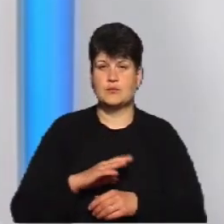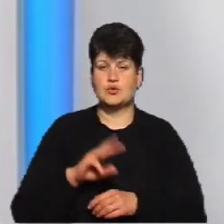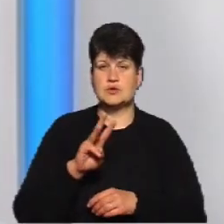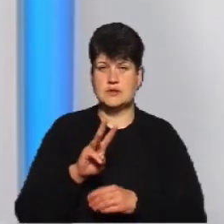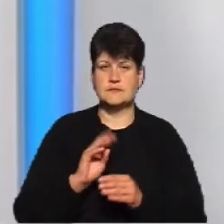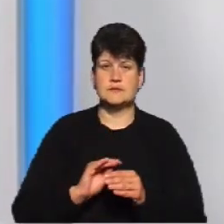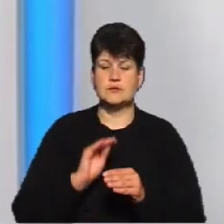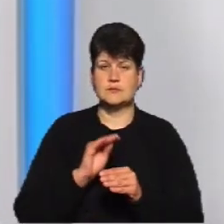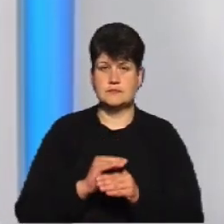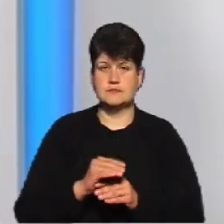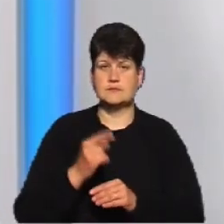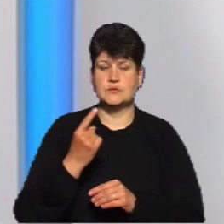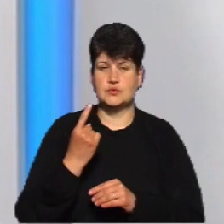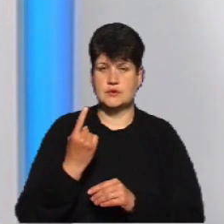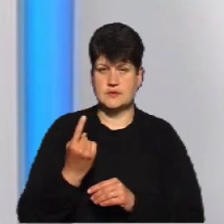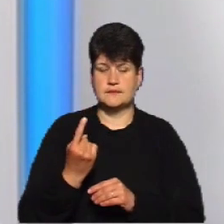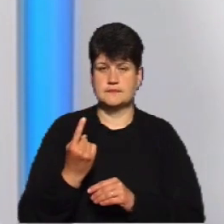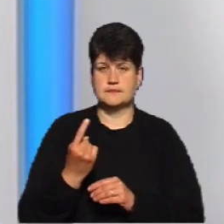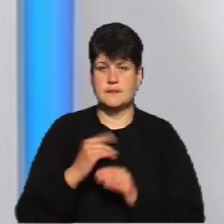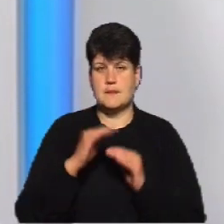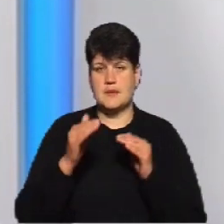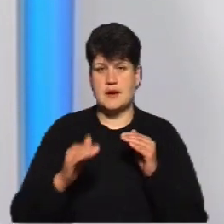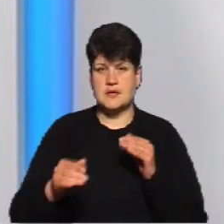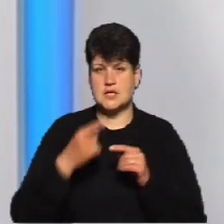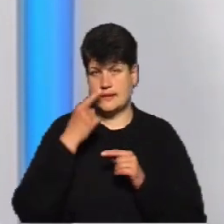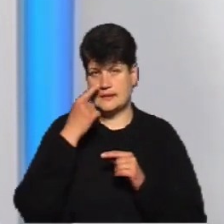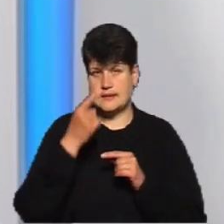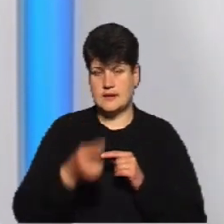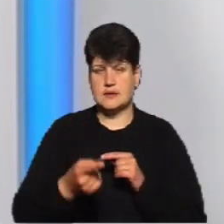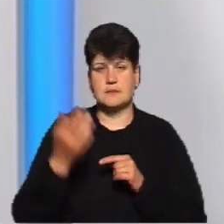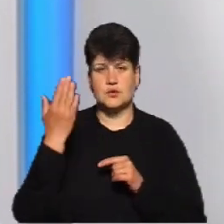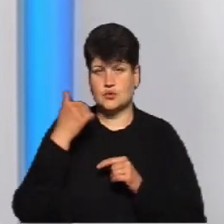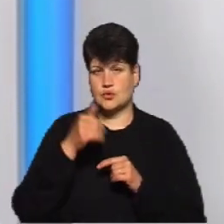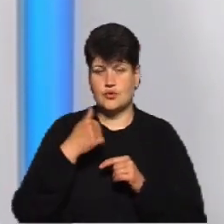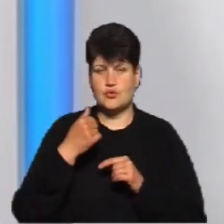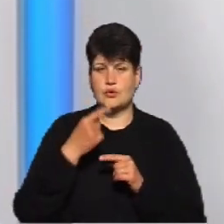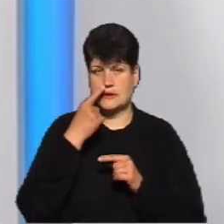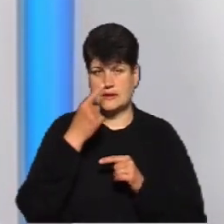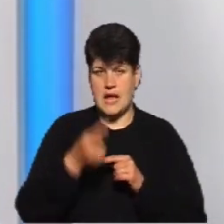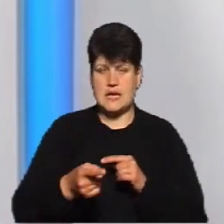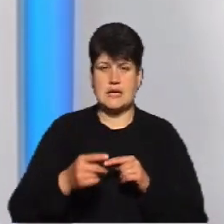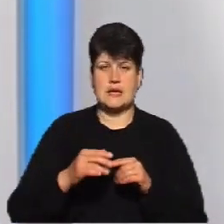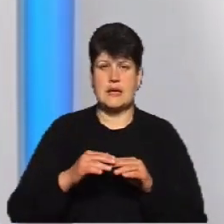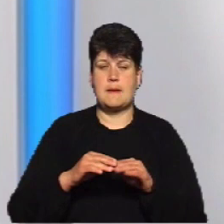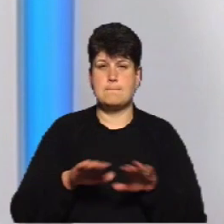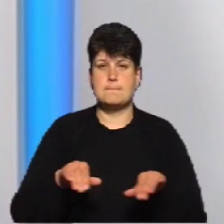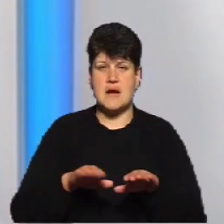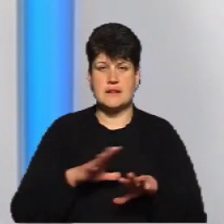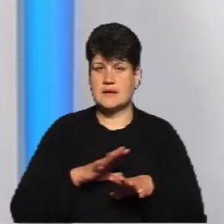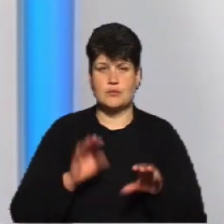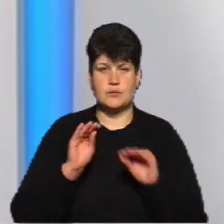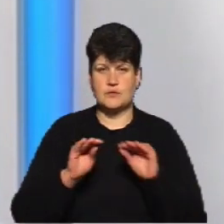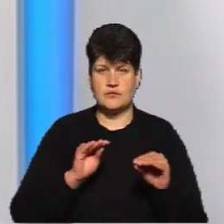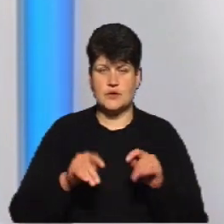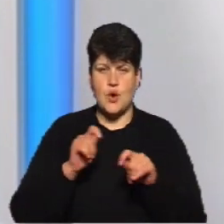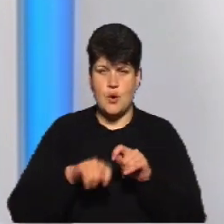один пляж. Дальній пляж в минулому році не був паспортизованим, а в цьому році він вже обладнаний, обстежений, тобто в цьому році